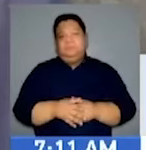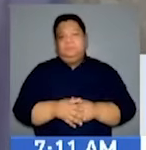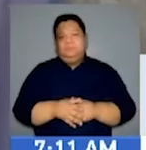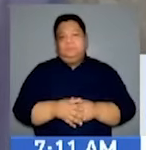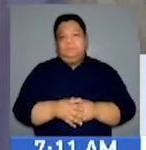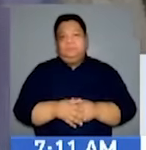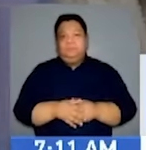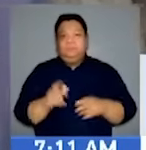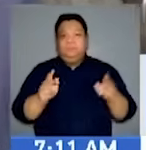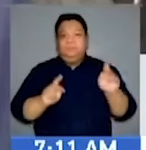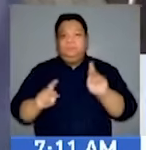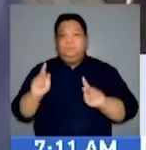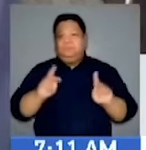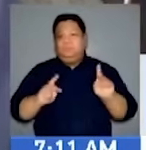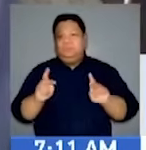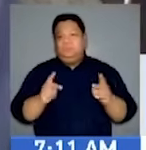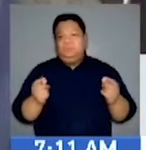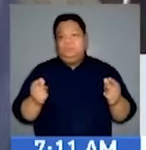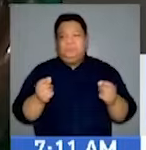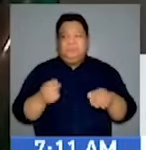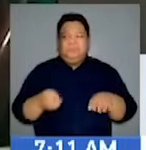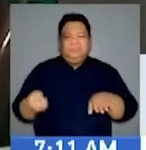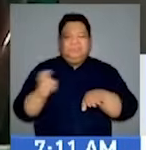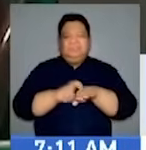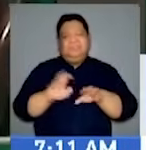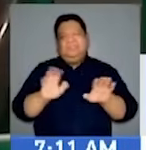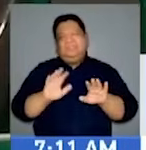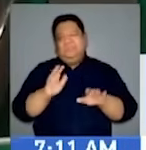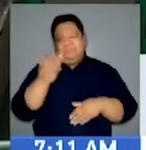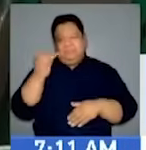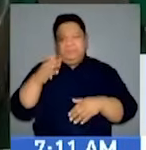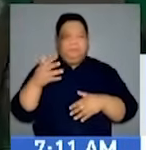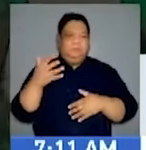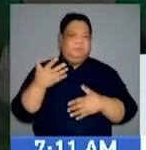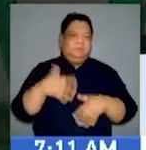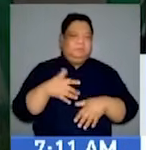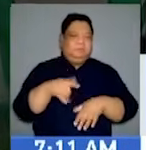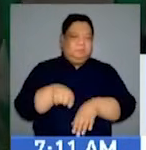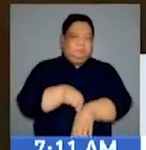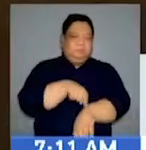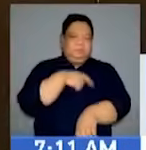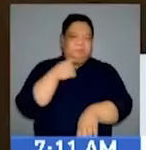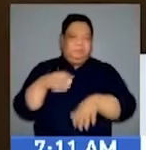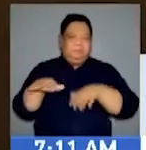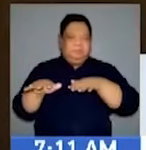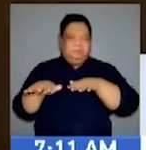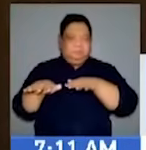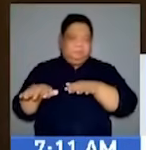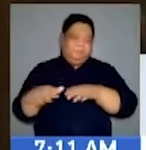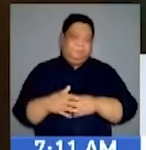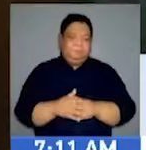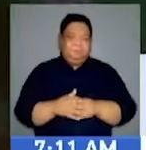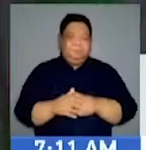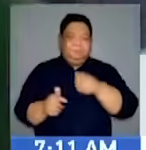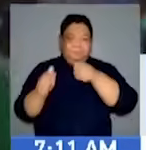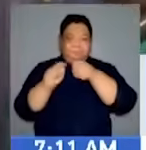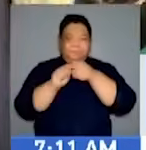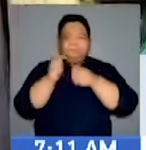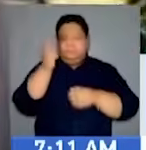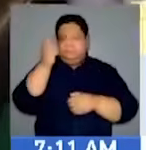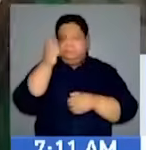man sila sumasakay kasi naiinip nga po sa traffic. Naiintindihan naman daw niya ito. At simula ngayon, maayos na raw ang kanilang